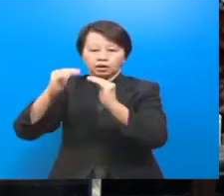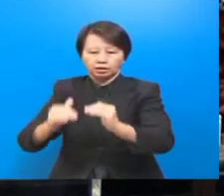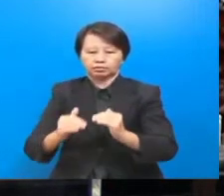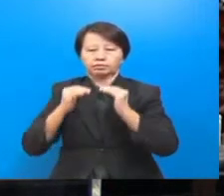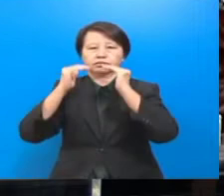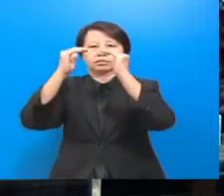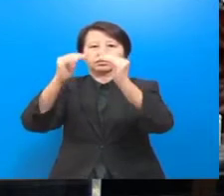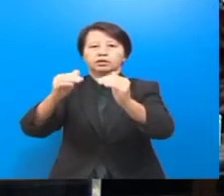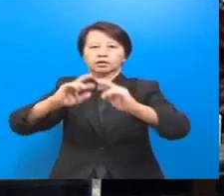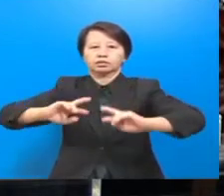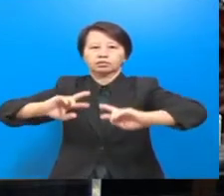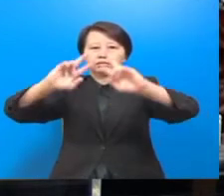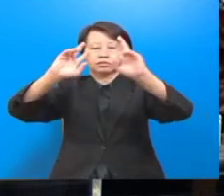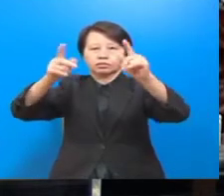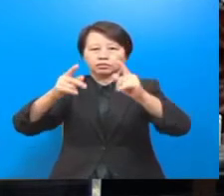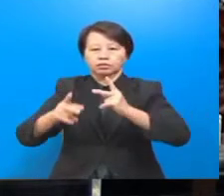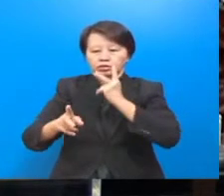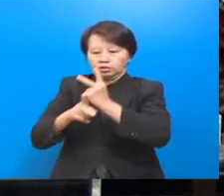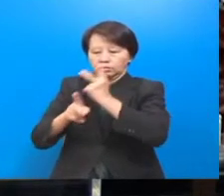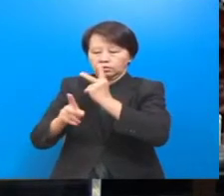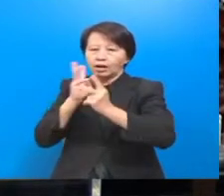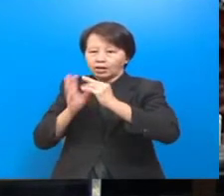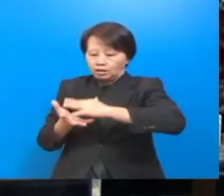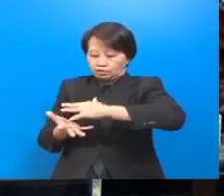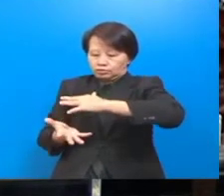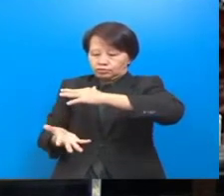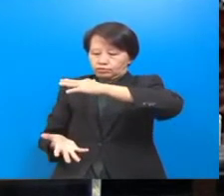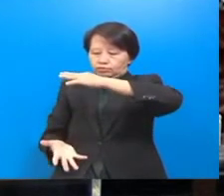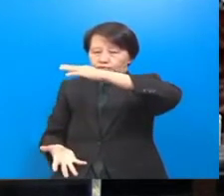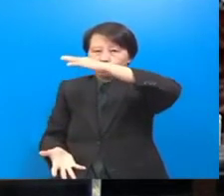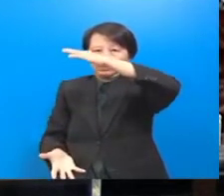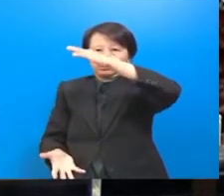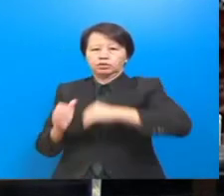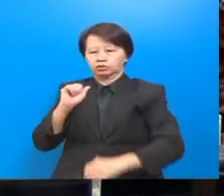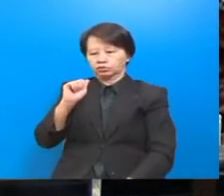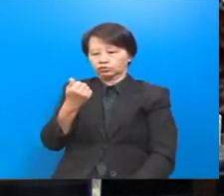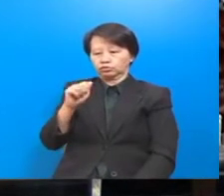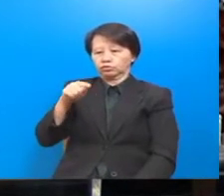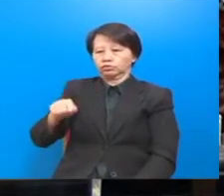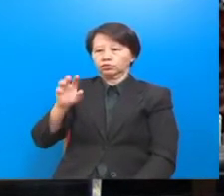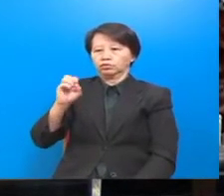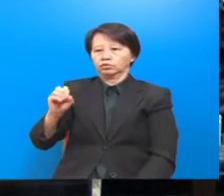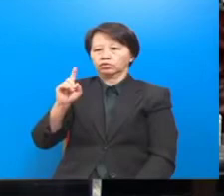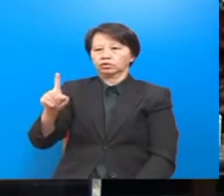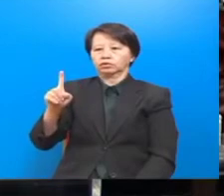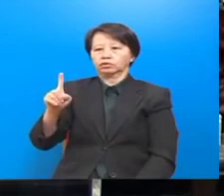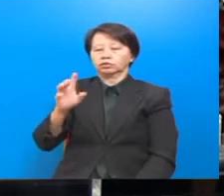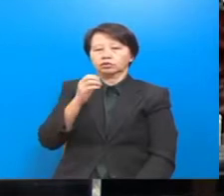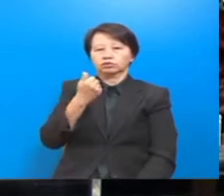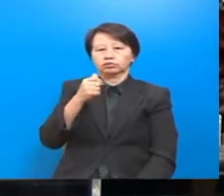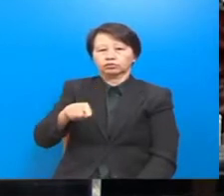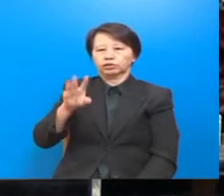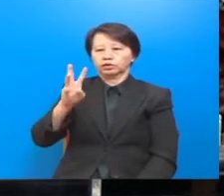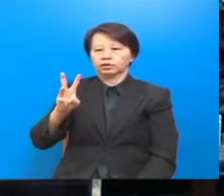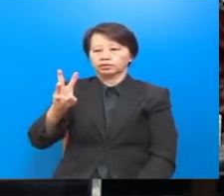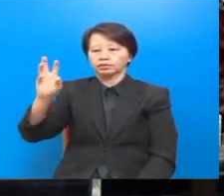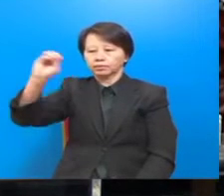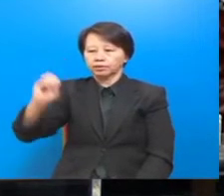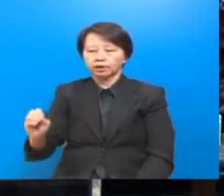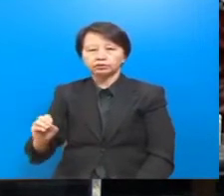menaikkan kadar rhizoma jin saidi kedok sebanyak 10 pohon kosok satu 10600